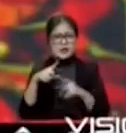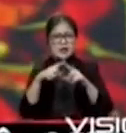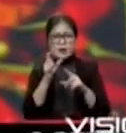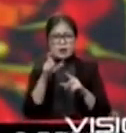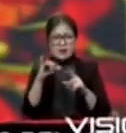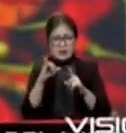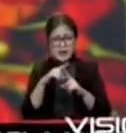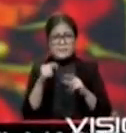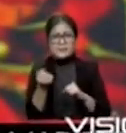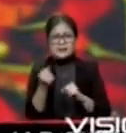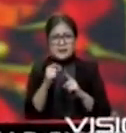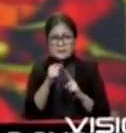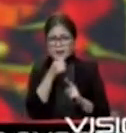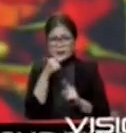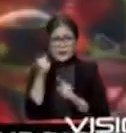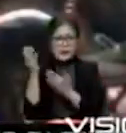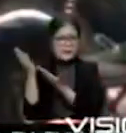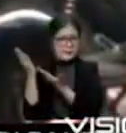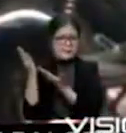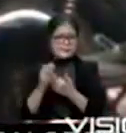Pasar Palmerah, Jakarta Pusat.